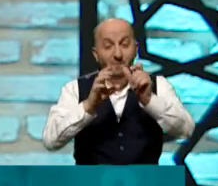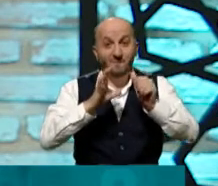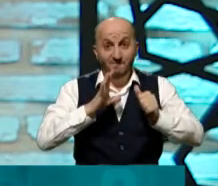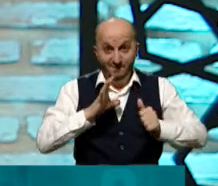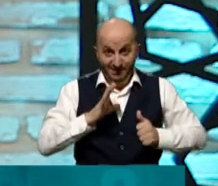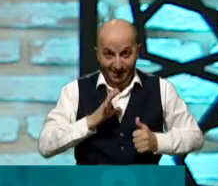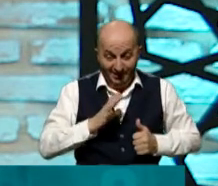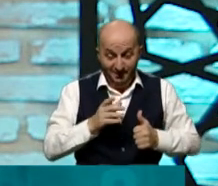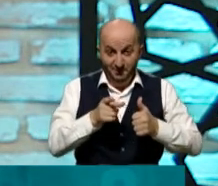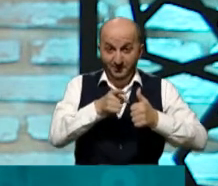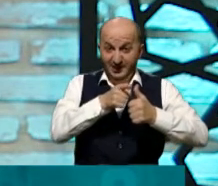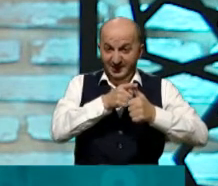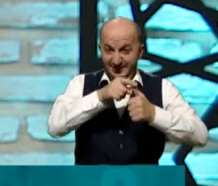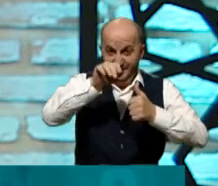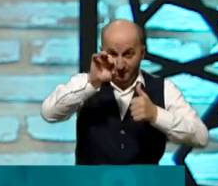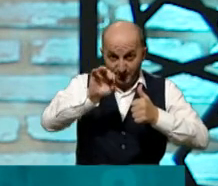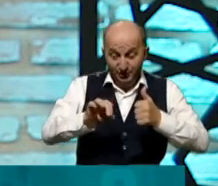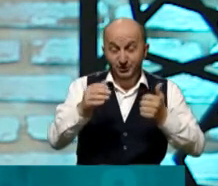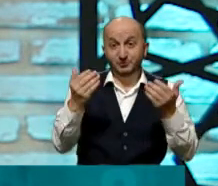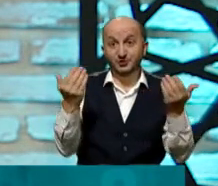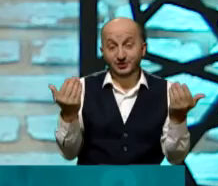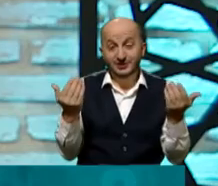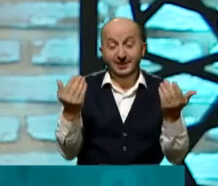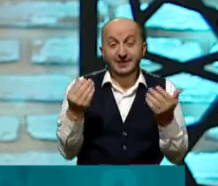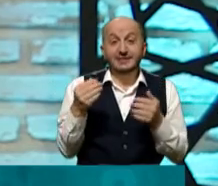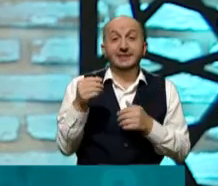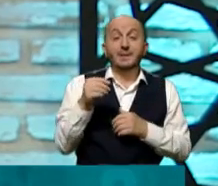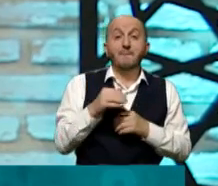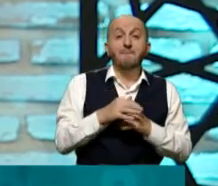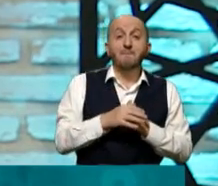Bey. İlk birincisiyle başlayayım inşallah. Hocam şimdi